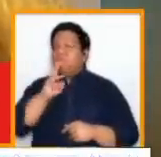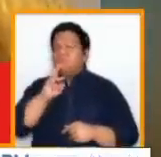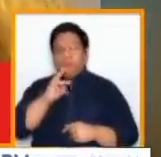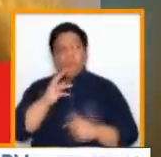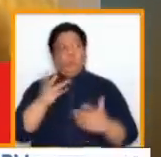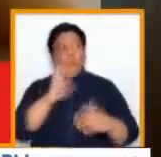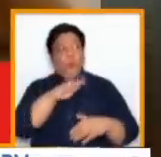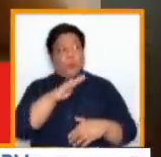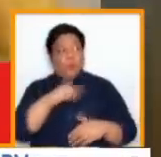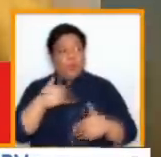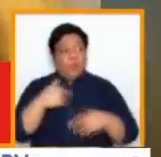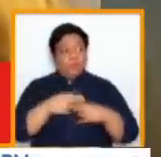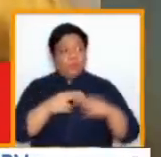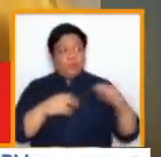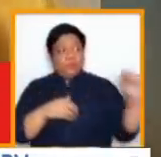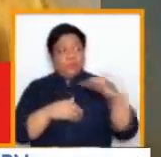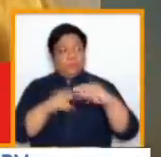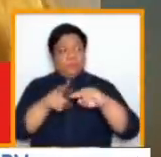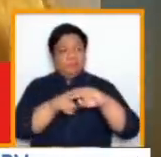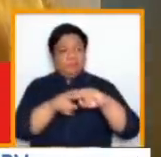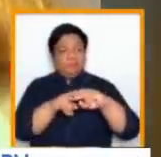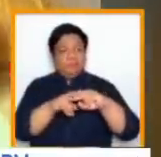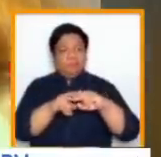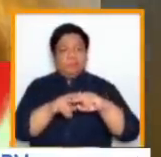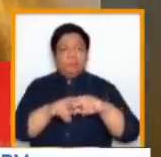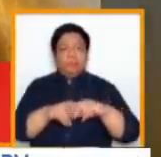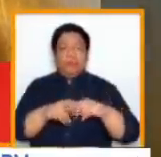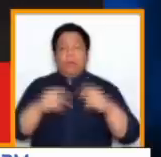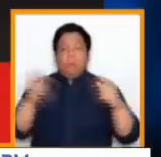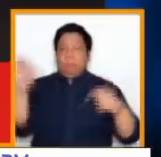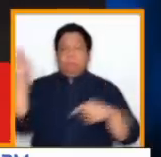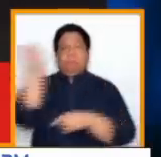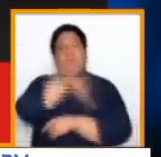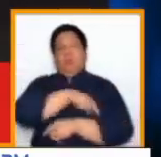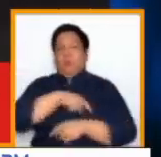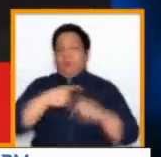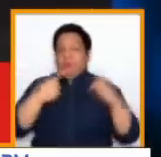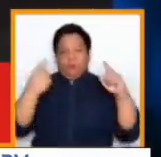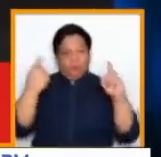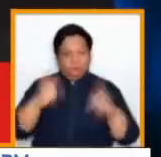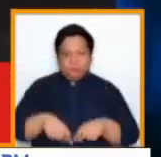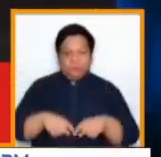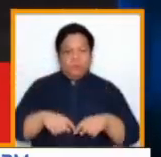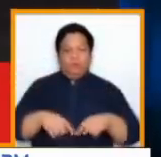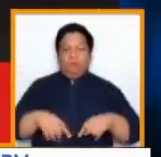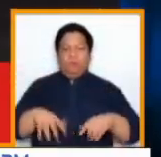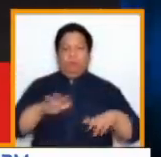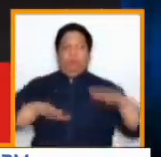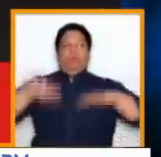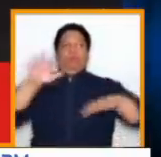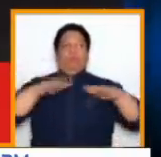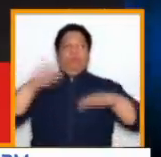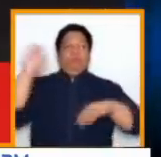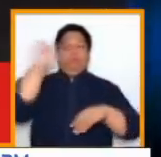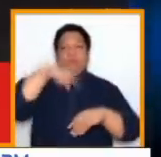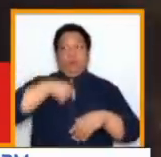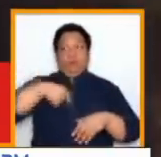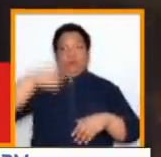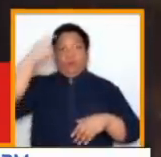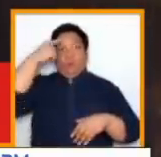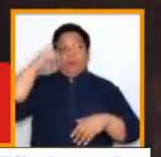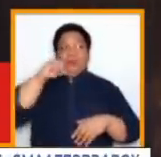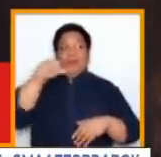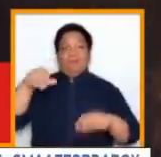tren. As in, mabilis yung nangyari. We were all in shock. Akala namin hindi kami aabutin, but